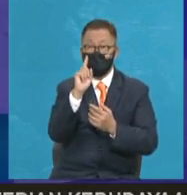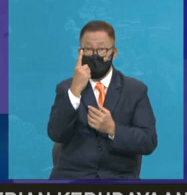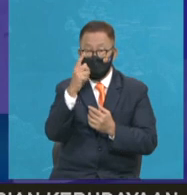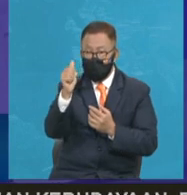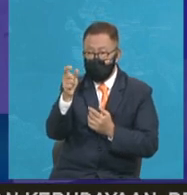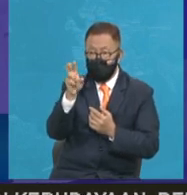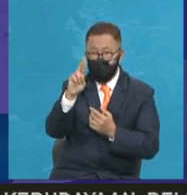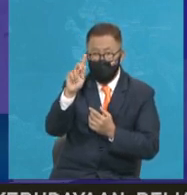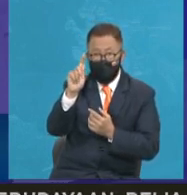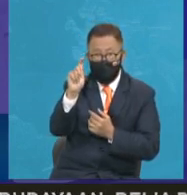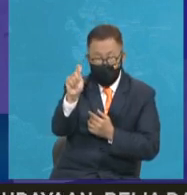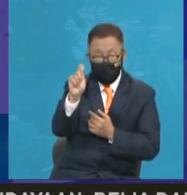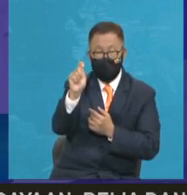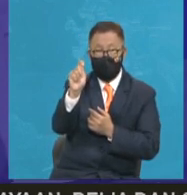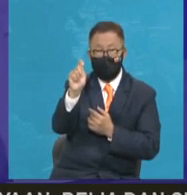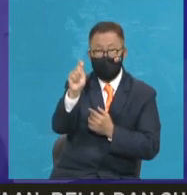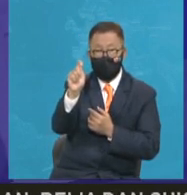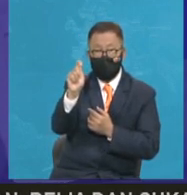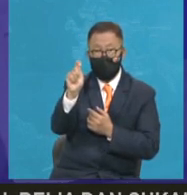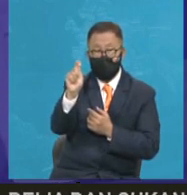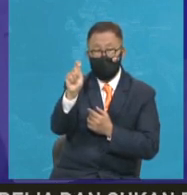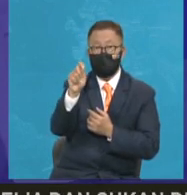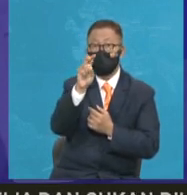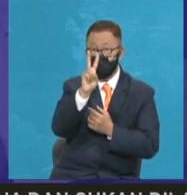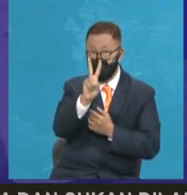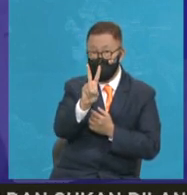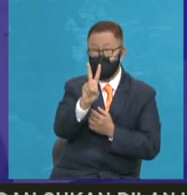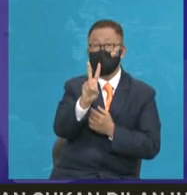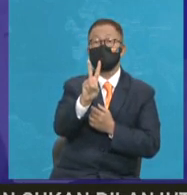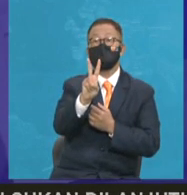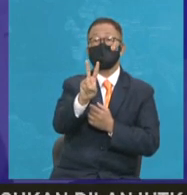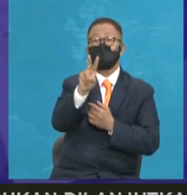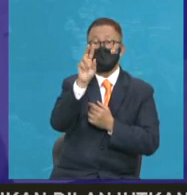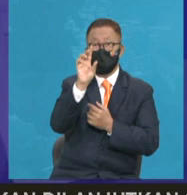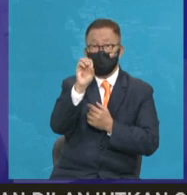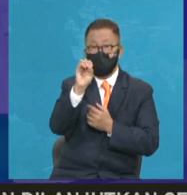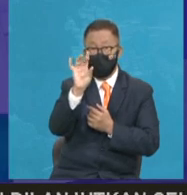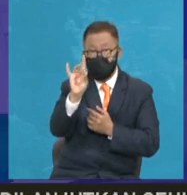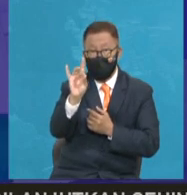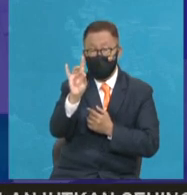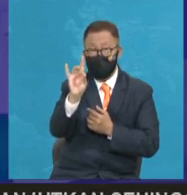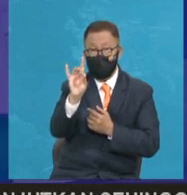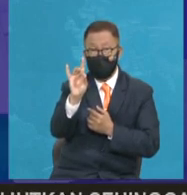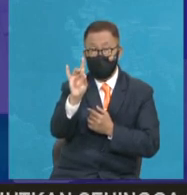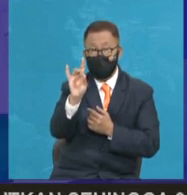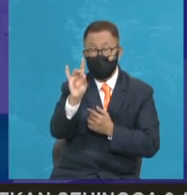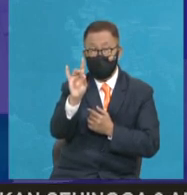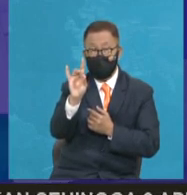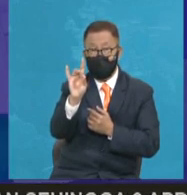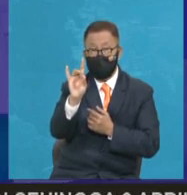LTE yang telah dimuat naikkan ke aplikasi blueftp mereka 208 adalah hasil dari 2177